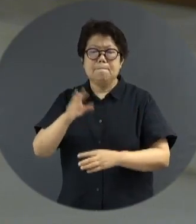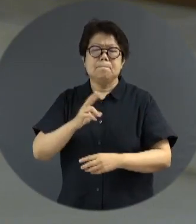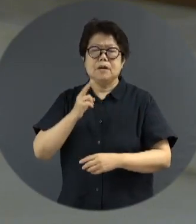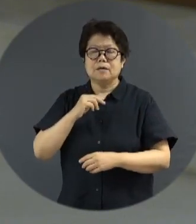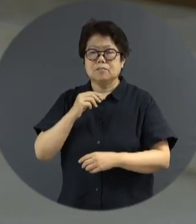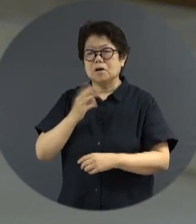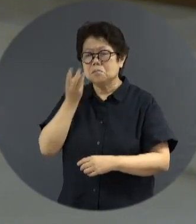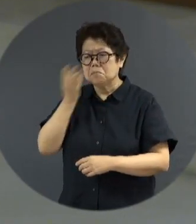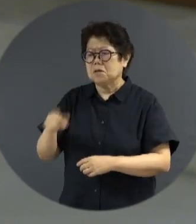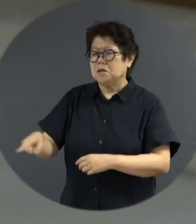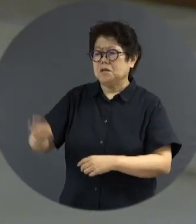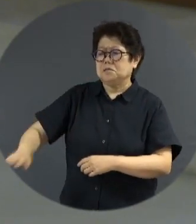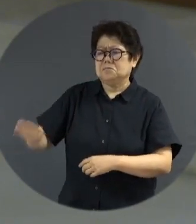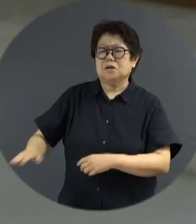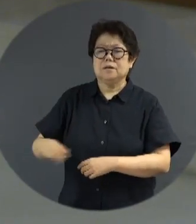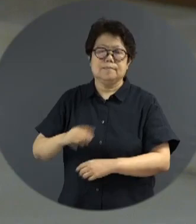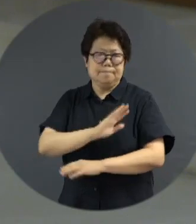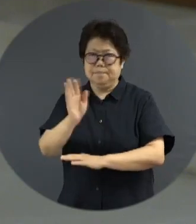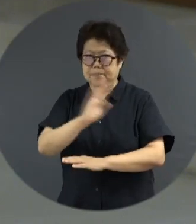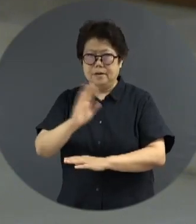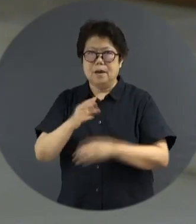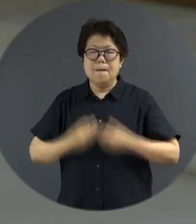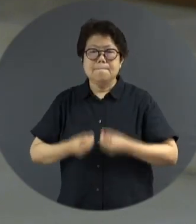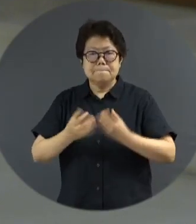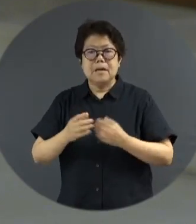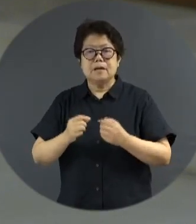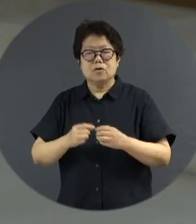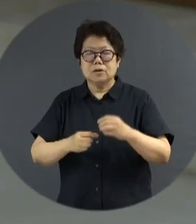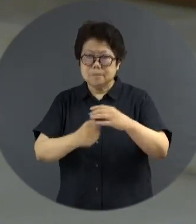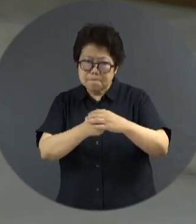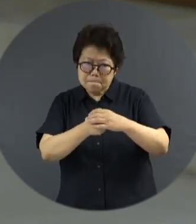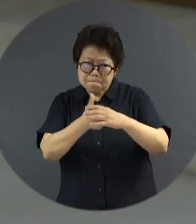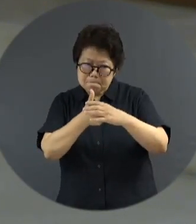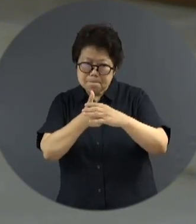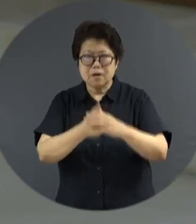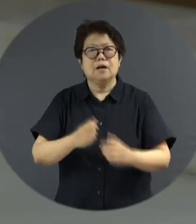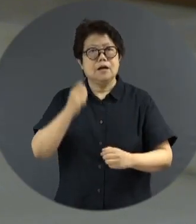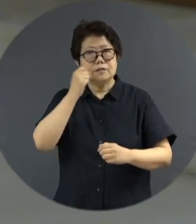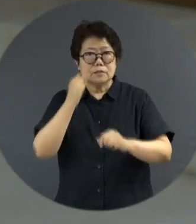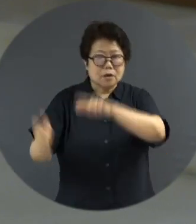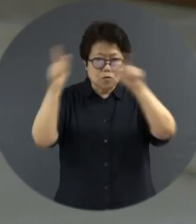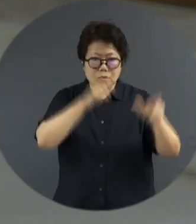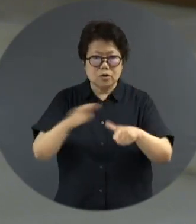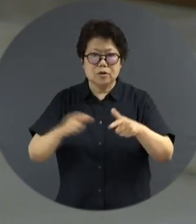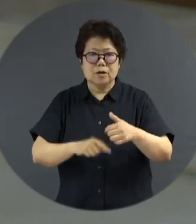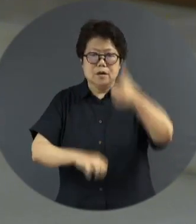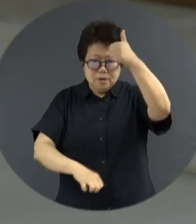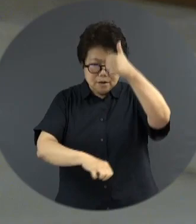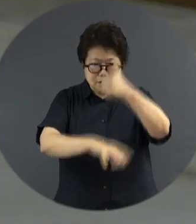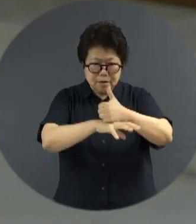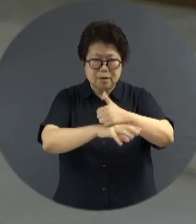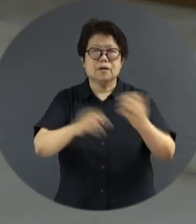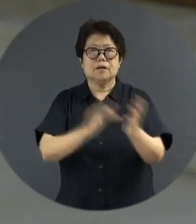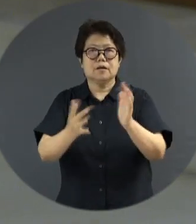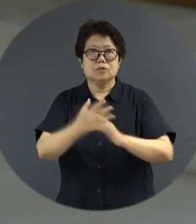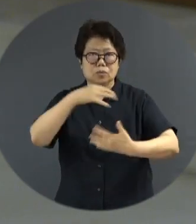样只是沉淀下去，而要让我们去生根发芽，在生活当中扎根在基督之内，能够